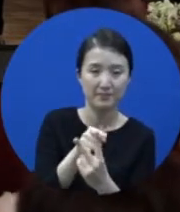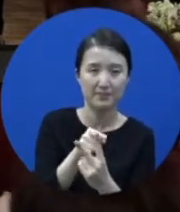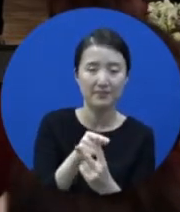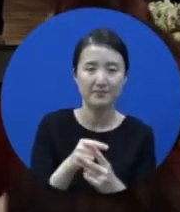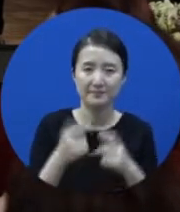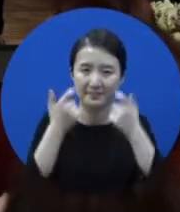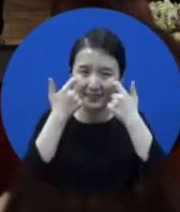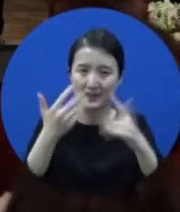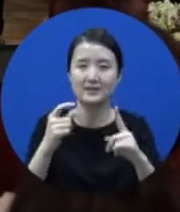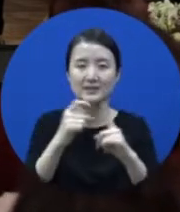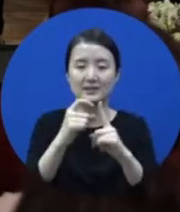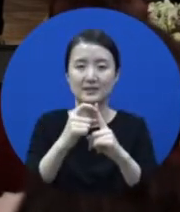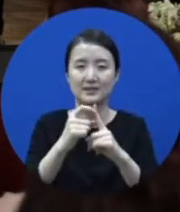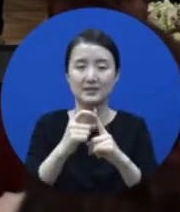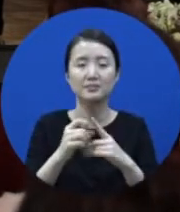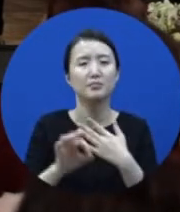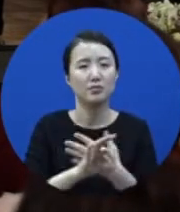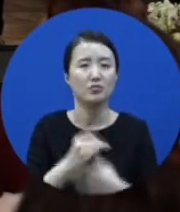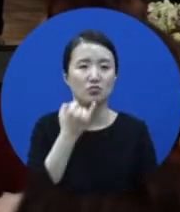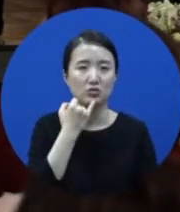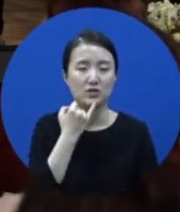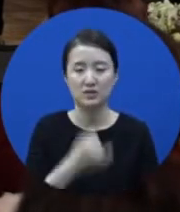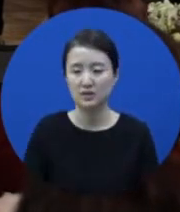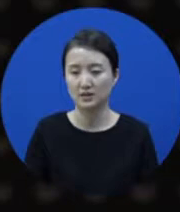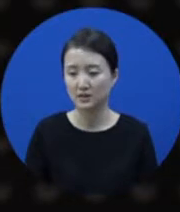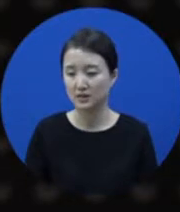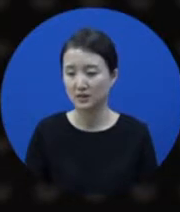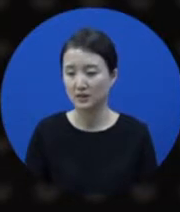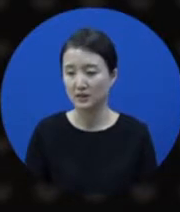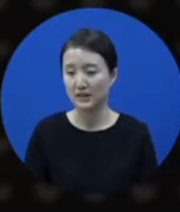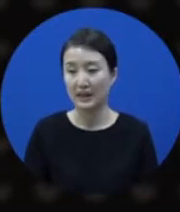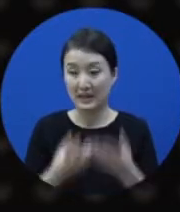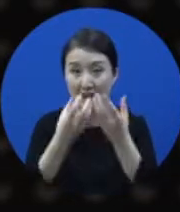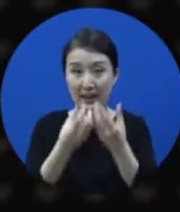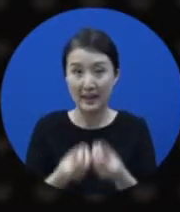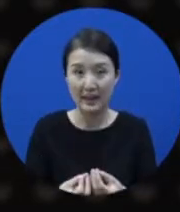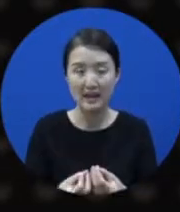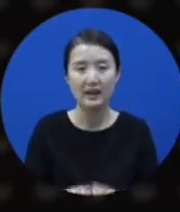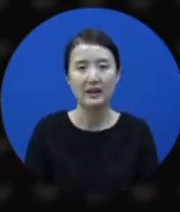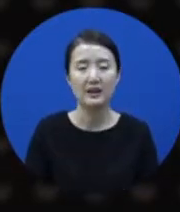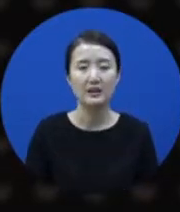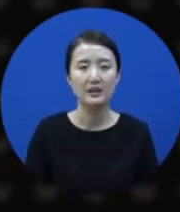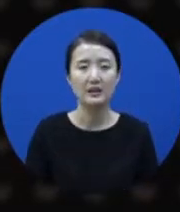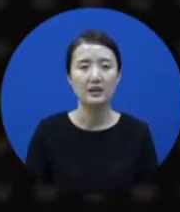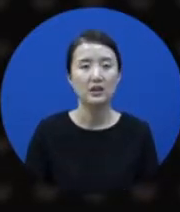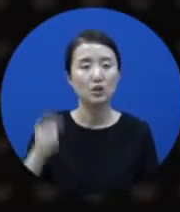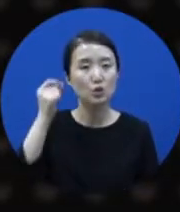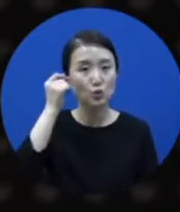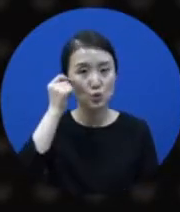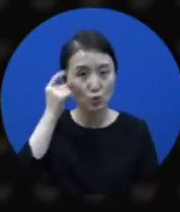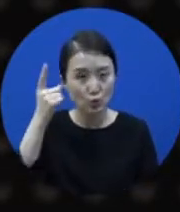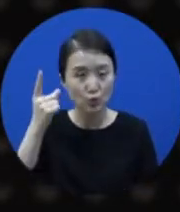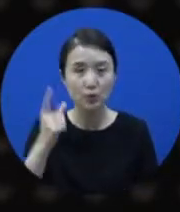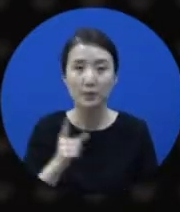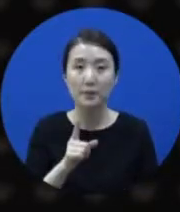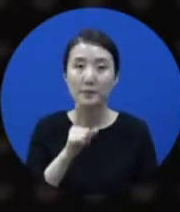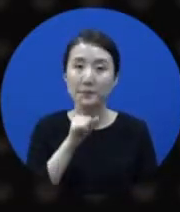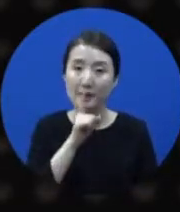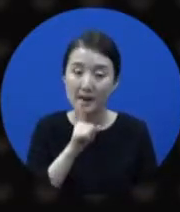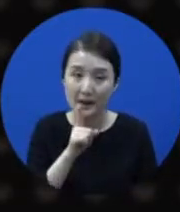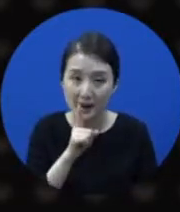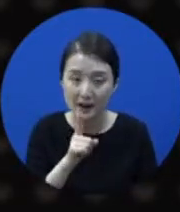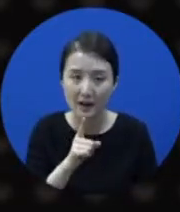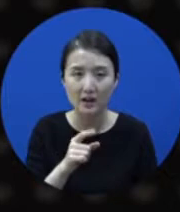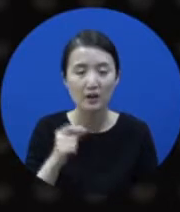노란 글씨로 표시를 해놨습니다. 제가 한번 읽어볼게요. 훌륭한 말은 훌륭한 무기입니다.